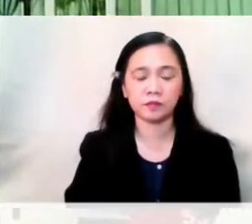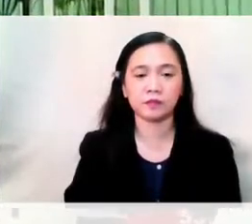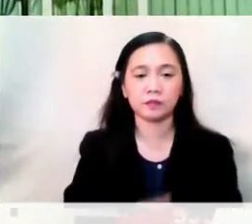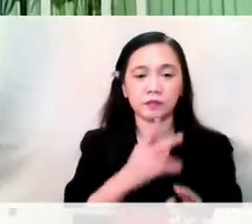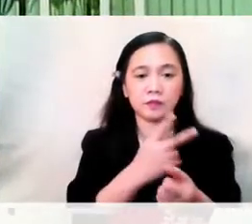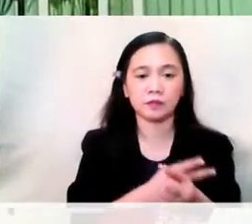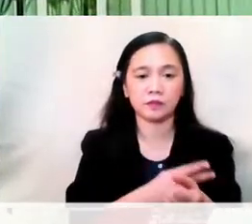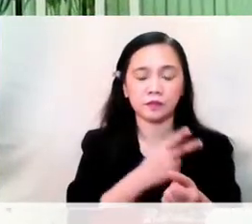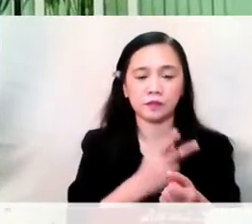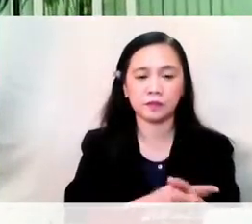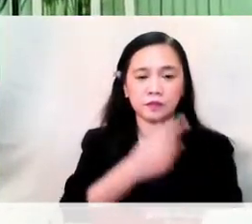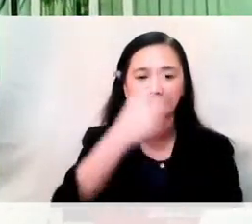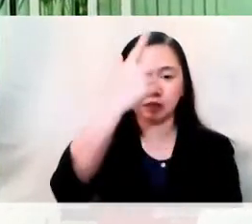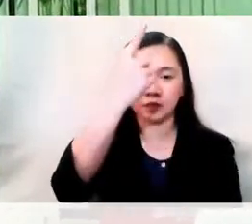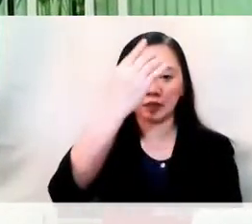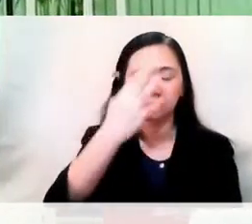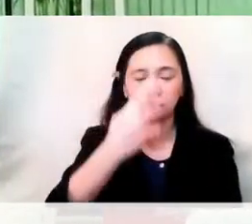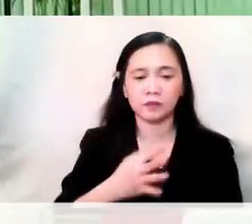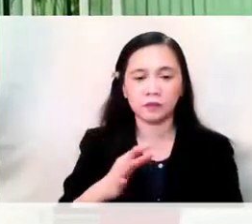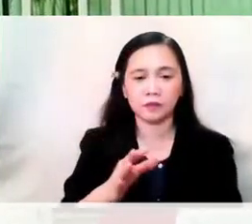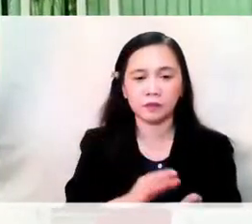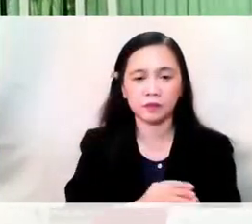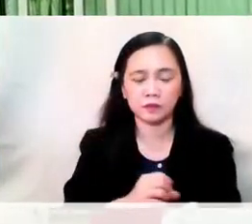Kordero ng Diyos na